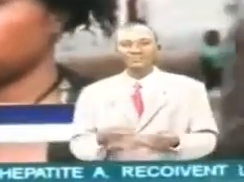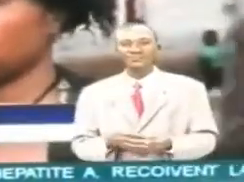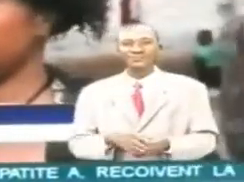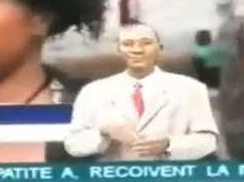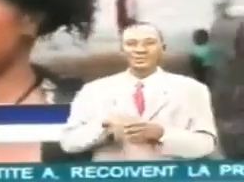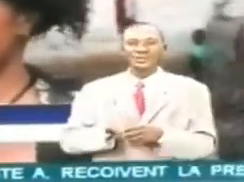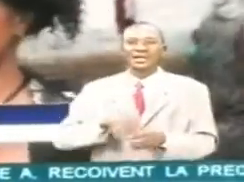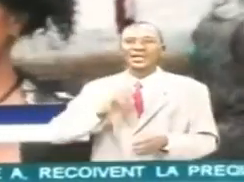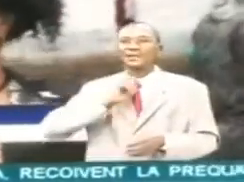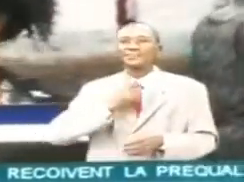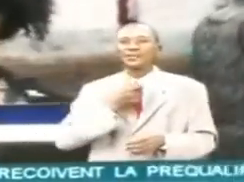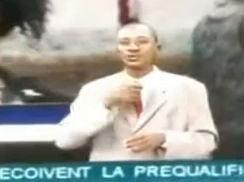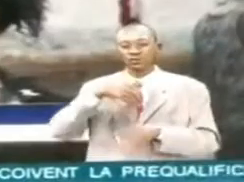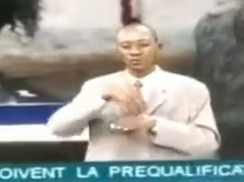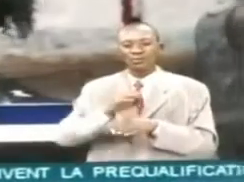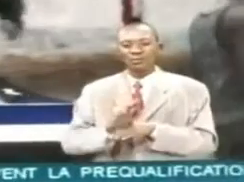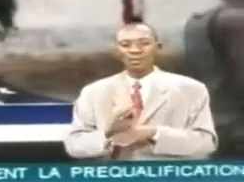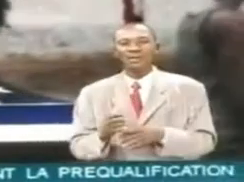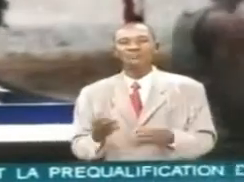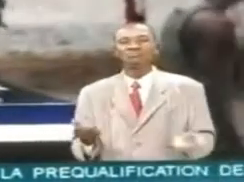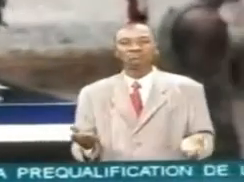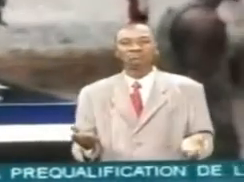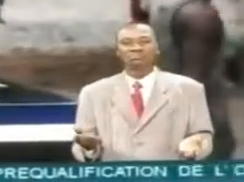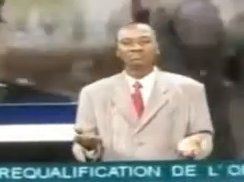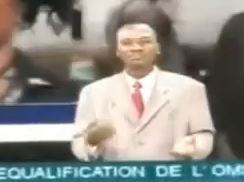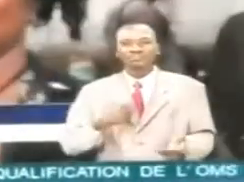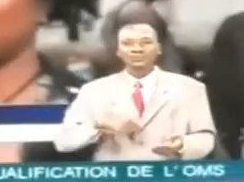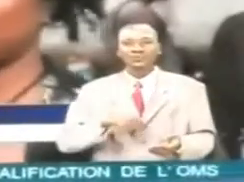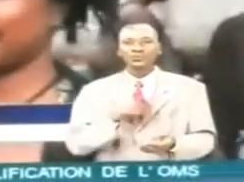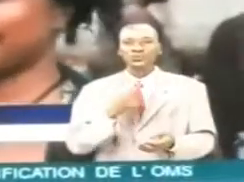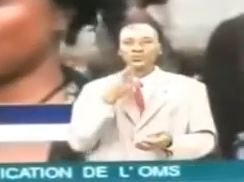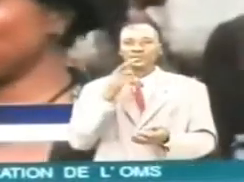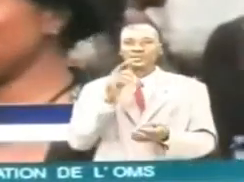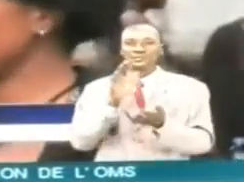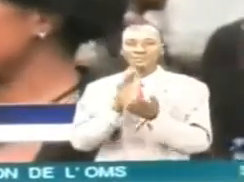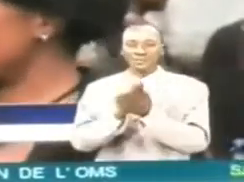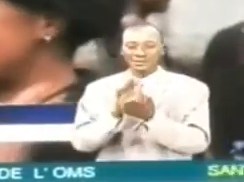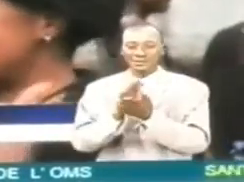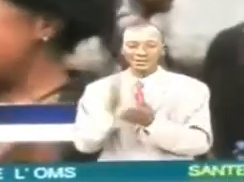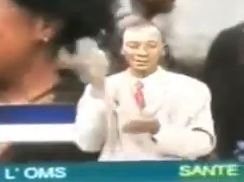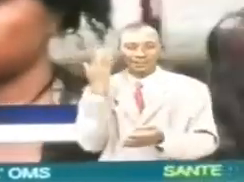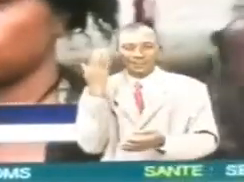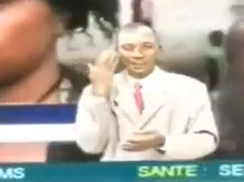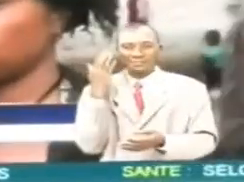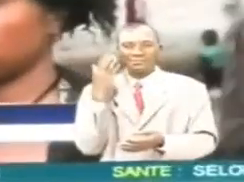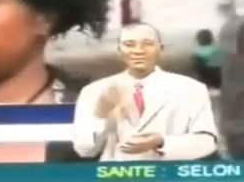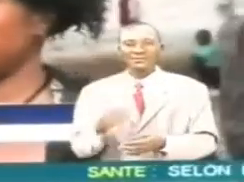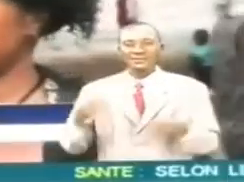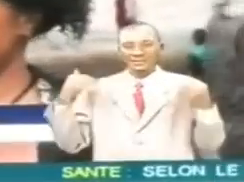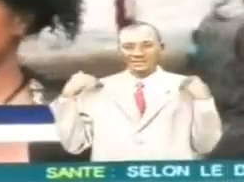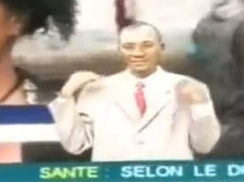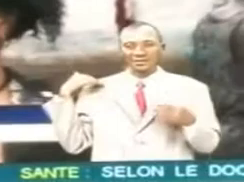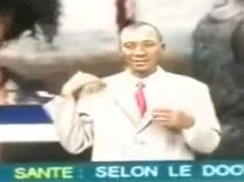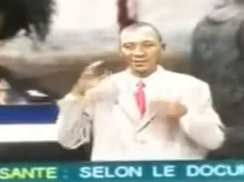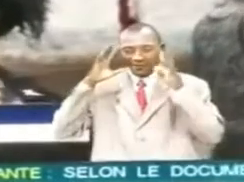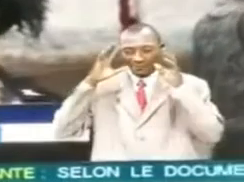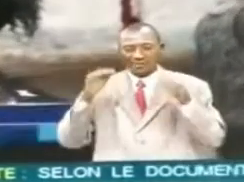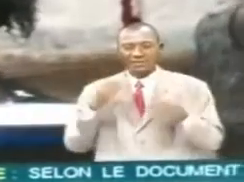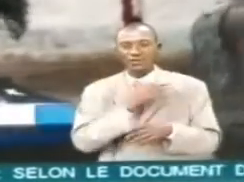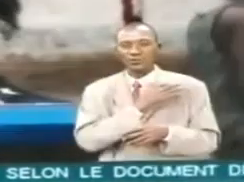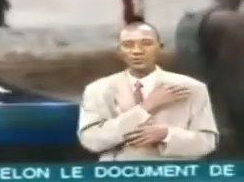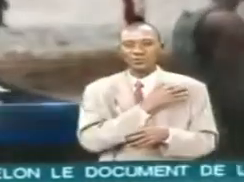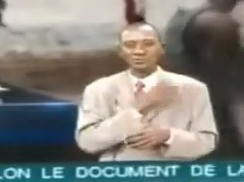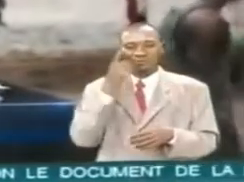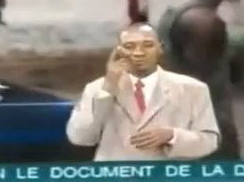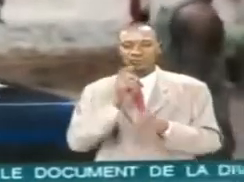Nous sommes à la prison de Goma. Nous remercions notre papa, le chef de l'État, Joseph Kabila Kabangé, pour ses